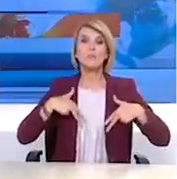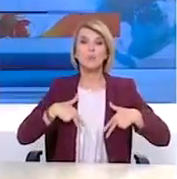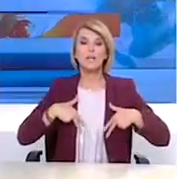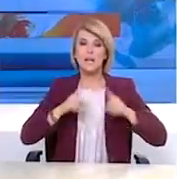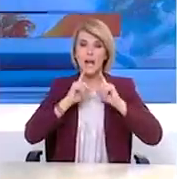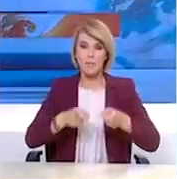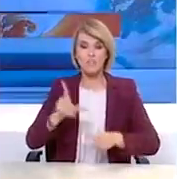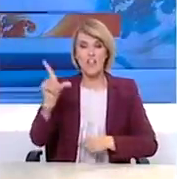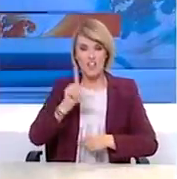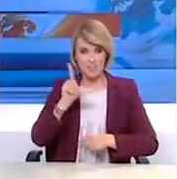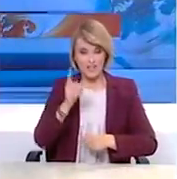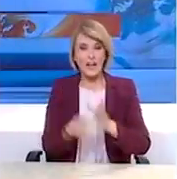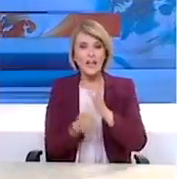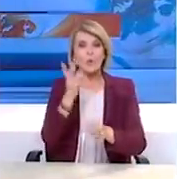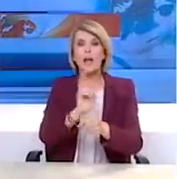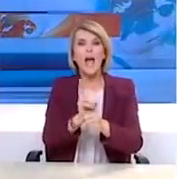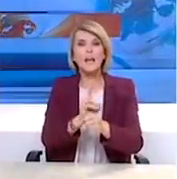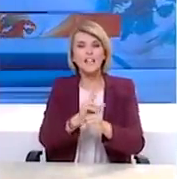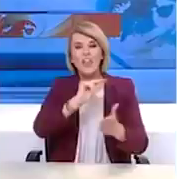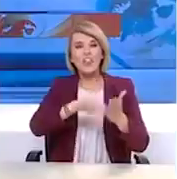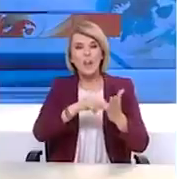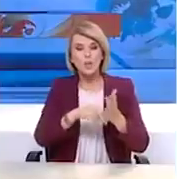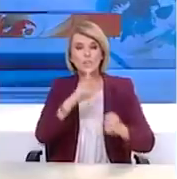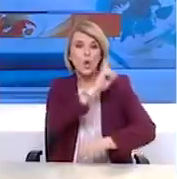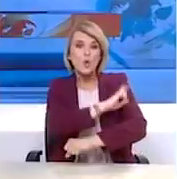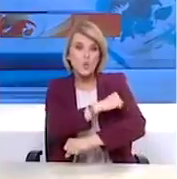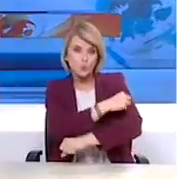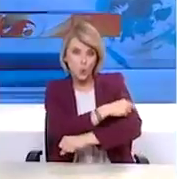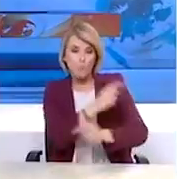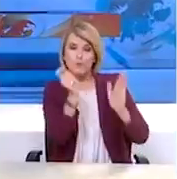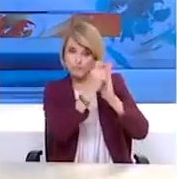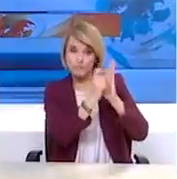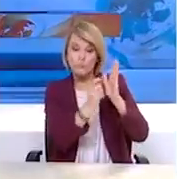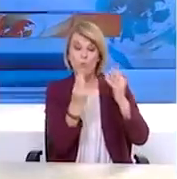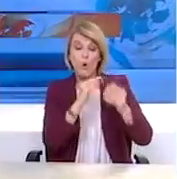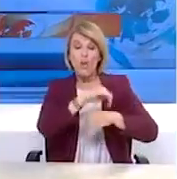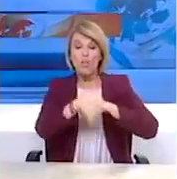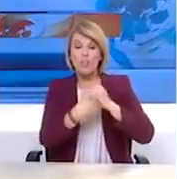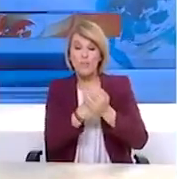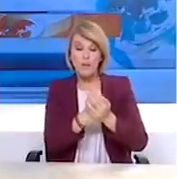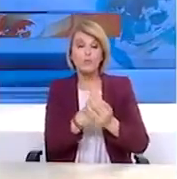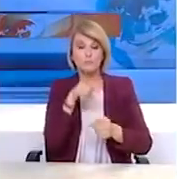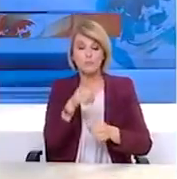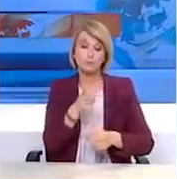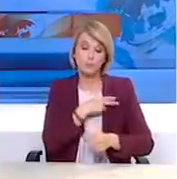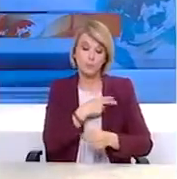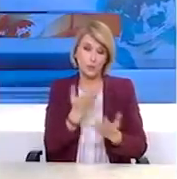Δευτέρα θα εφαρμοστεί στα νοσοκομεία μας. Άρα, πολύ σύντομα θα έχουμε απάντηση για αυτό το ερώτημα, το οποίο είναι εξαιρετικά ενδιαφέρον και βέβαια και επιστημονικά